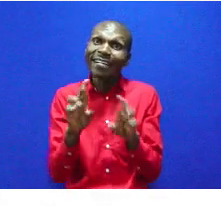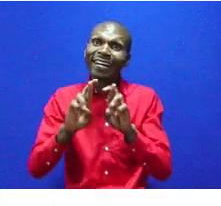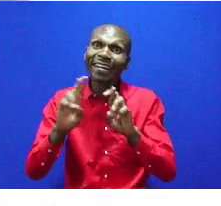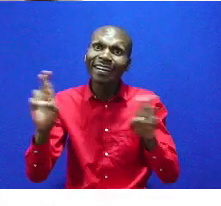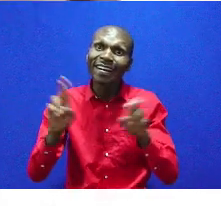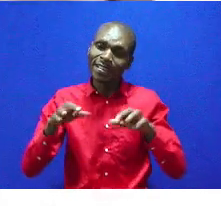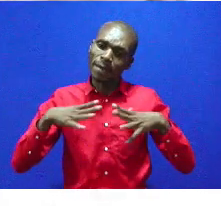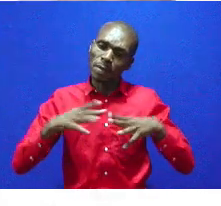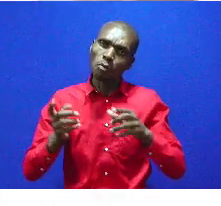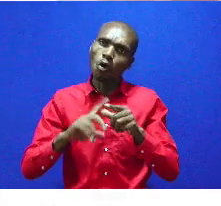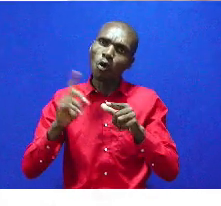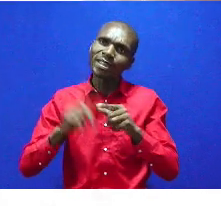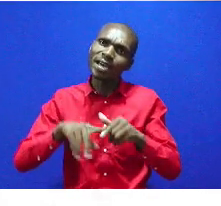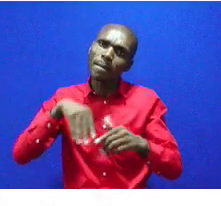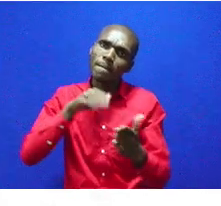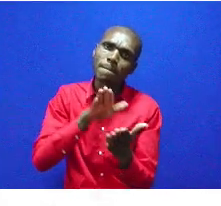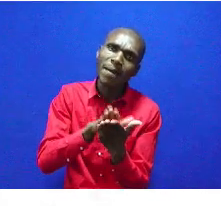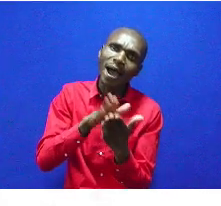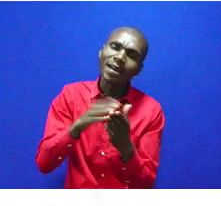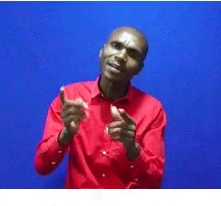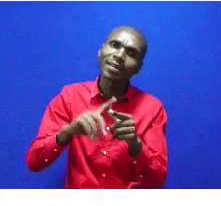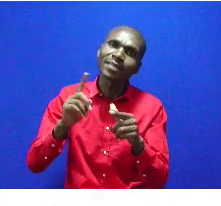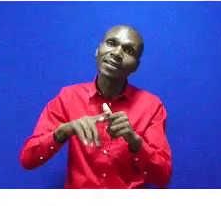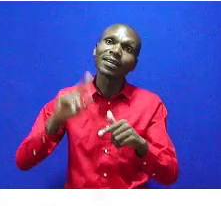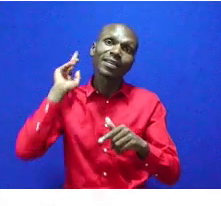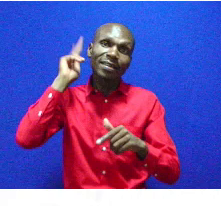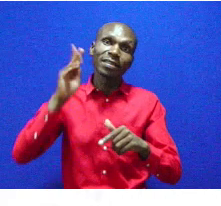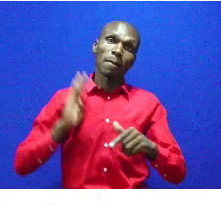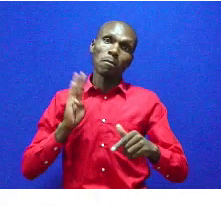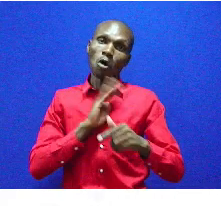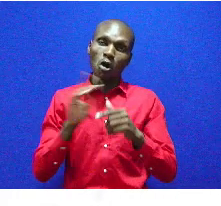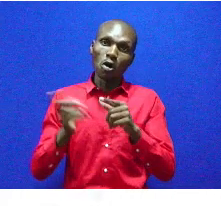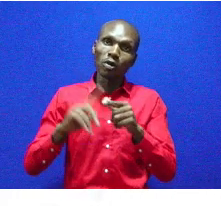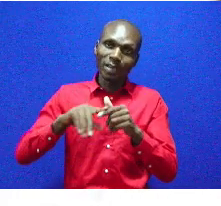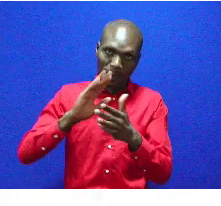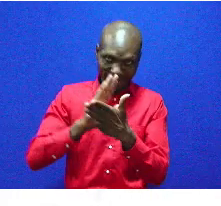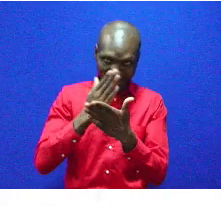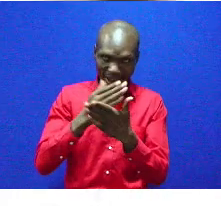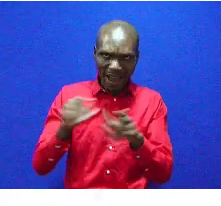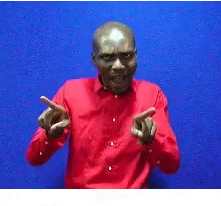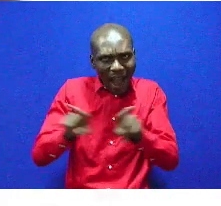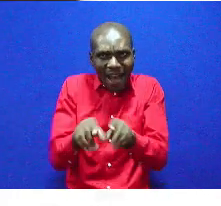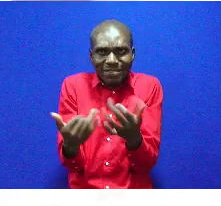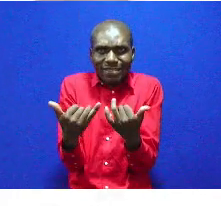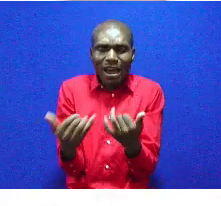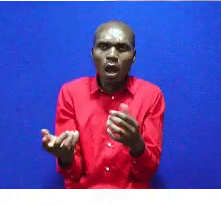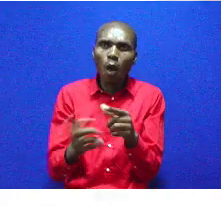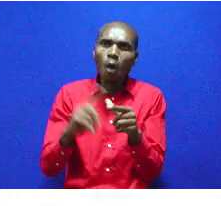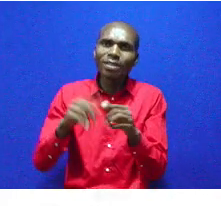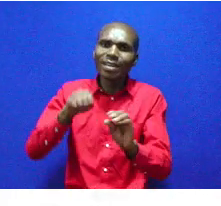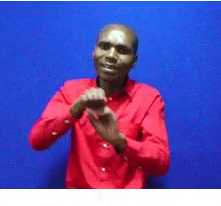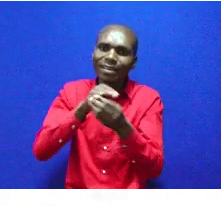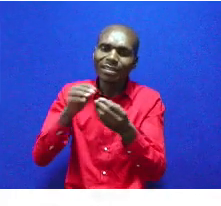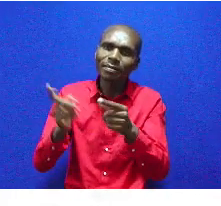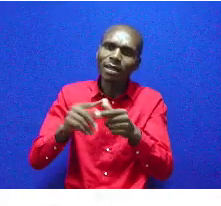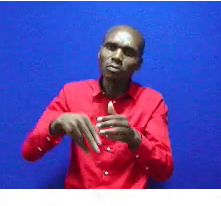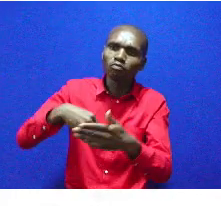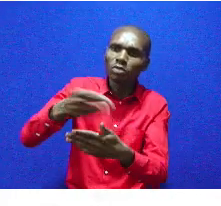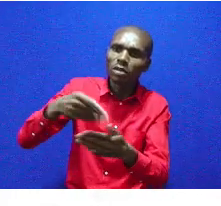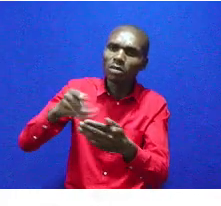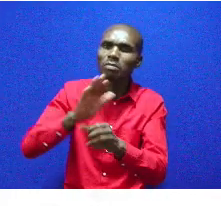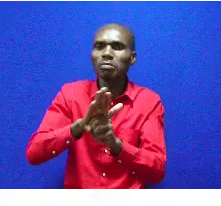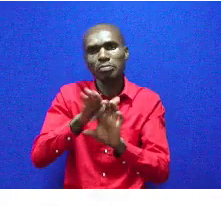wa ndizi tulitenga hapa Kisii cold storage tuwe msea, na tunataka ndizi muuziwe munauza